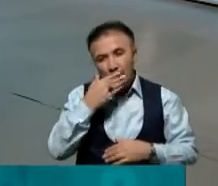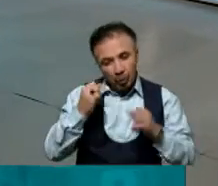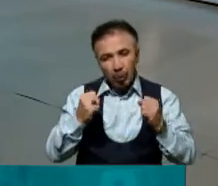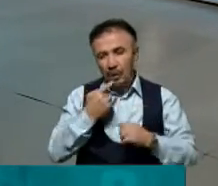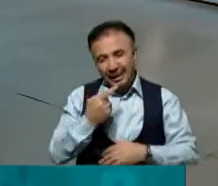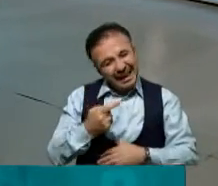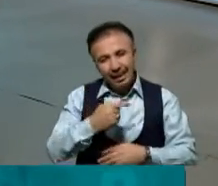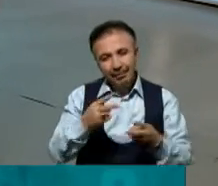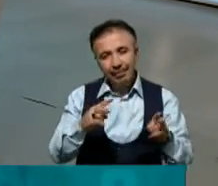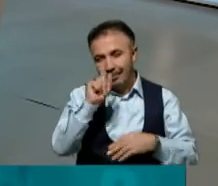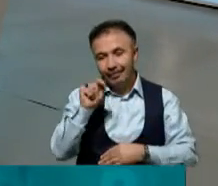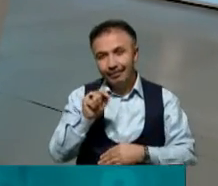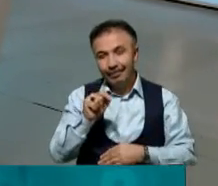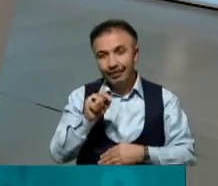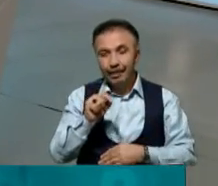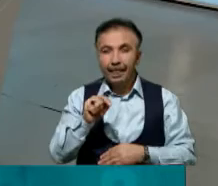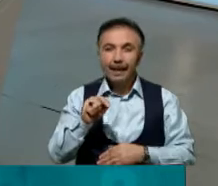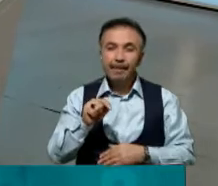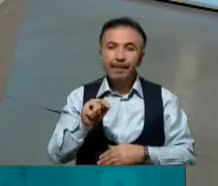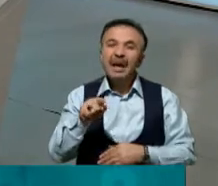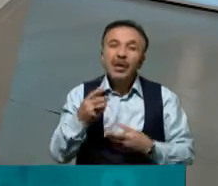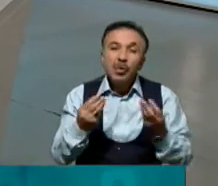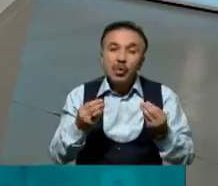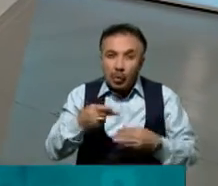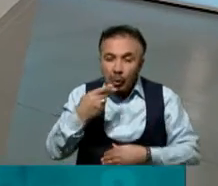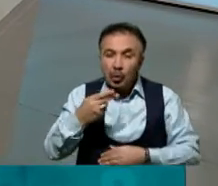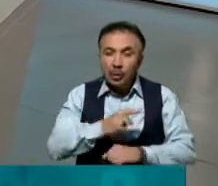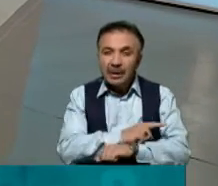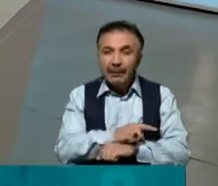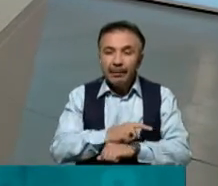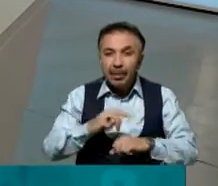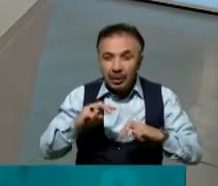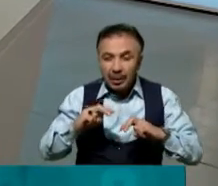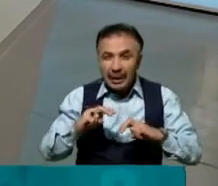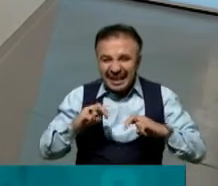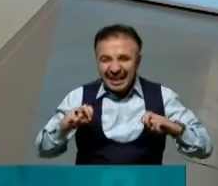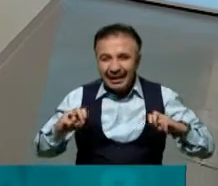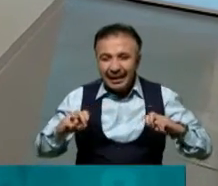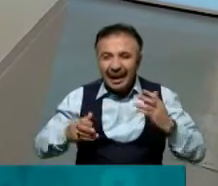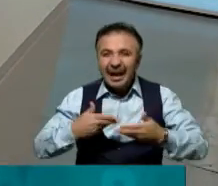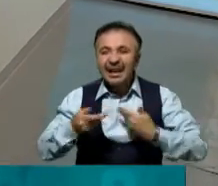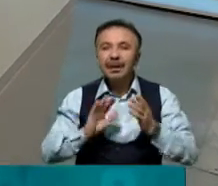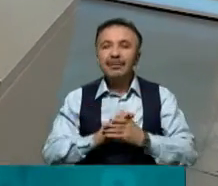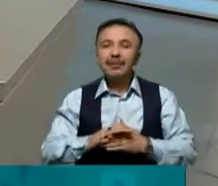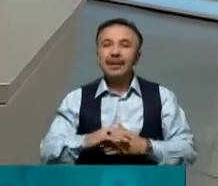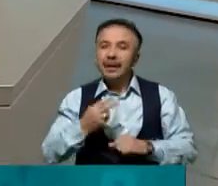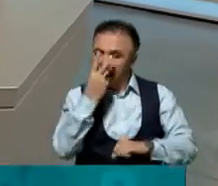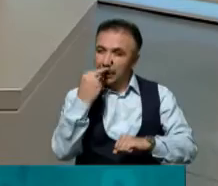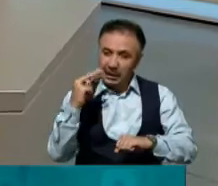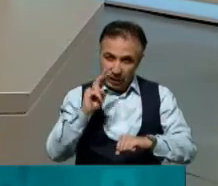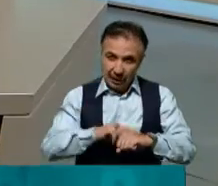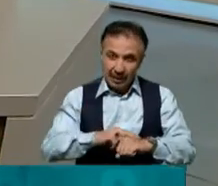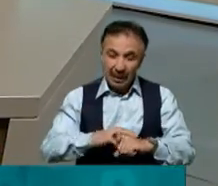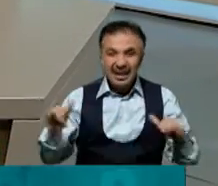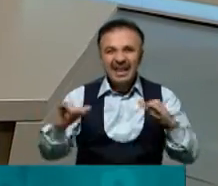kerimede sıraya uymak lazım. Hı-hı. Ben çok konuştuğumuz için bu konunun detayına girmedim. Yani yeminin kefareti nedir?